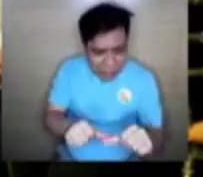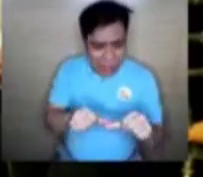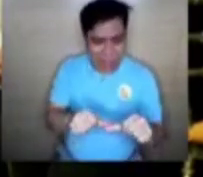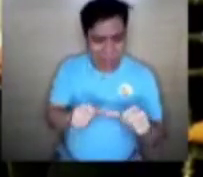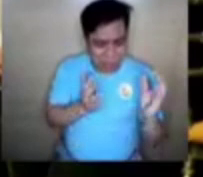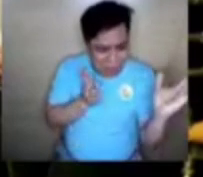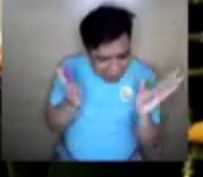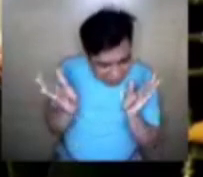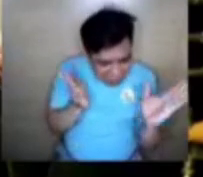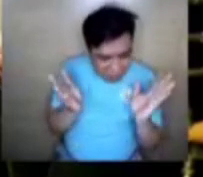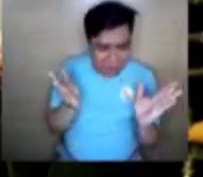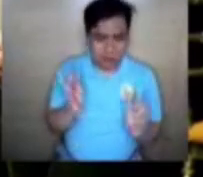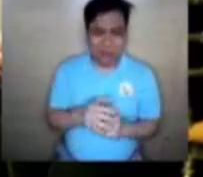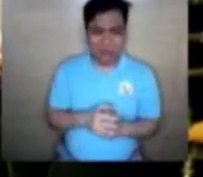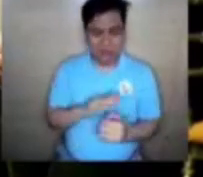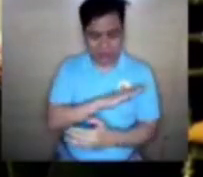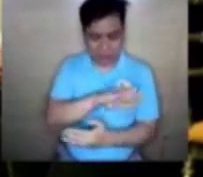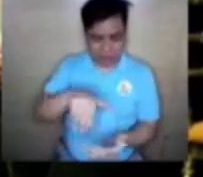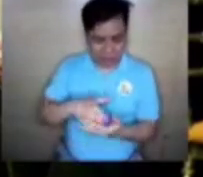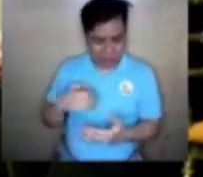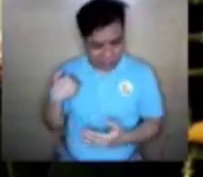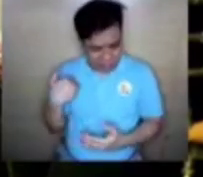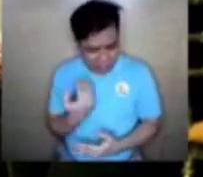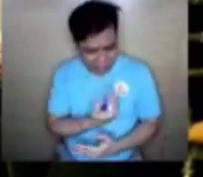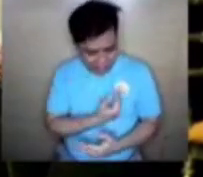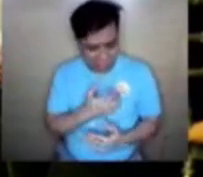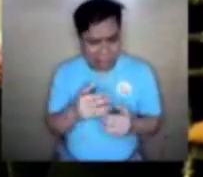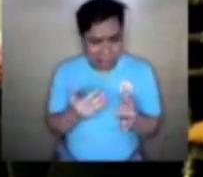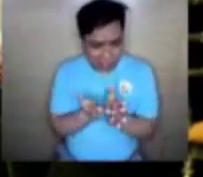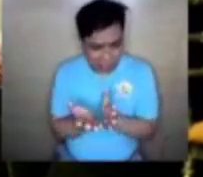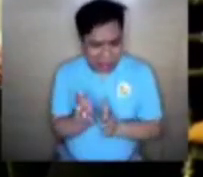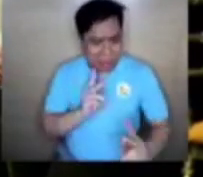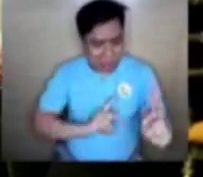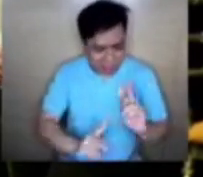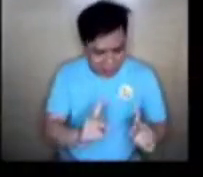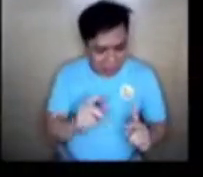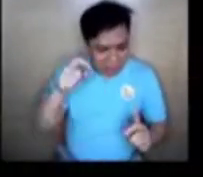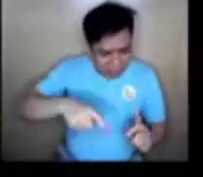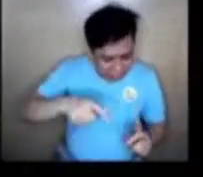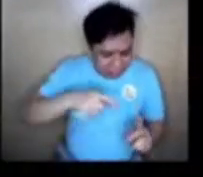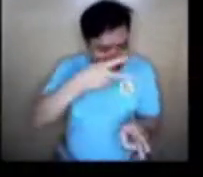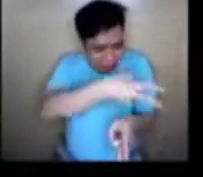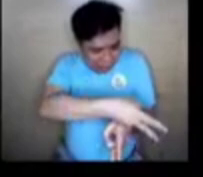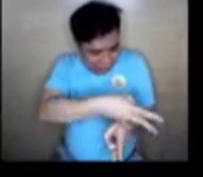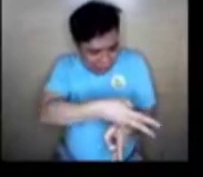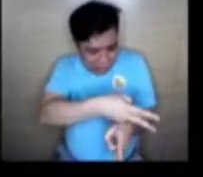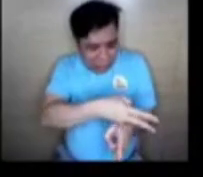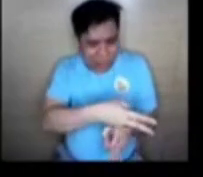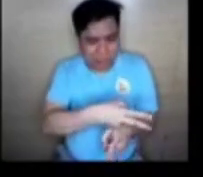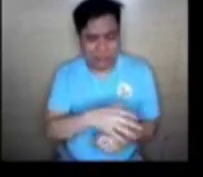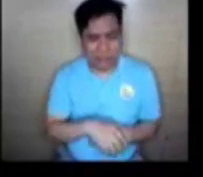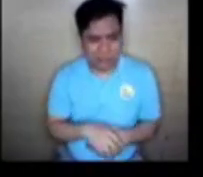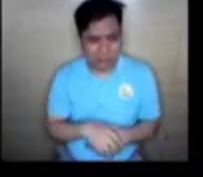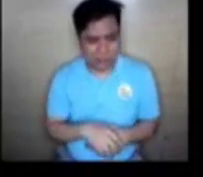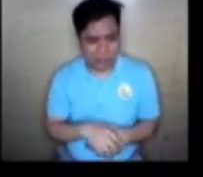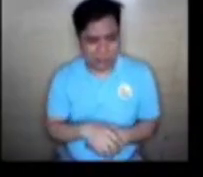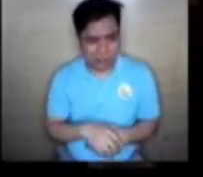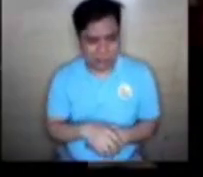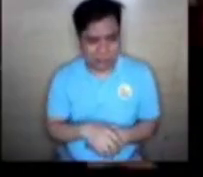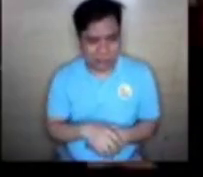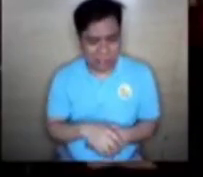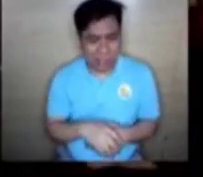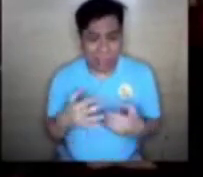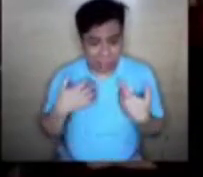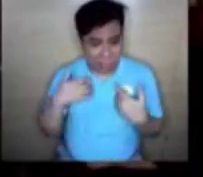makapag-serve sa ating mga kapwa Pasigueño na nangailangan ng treatment. Nag-adapt sila yung